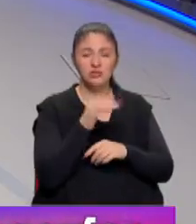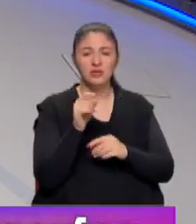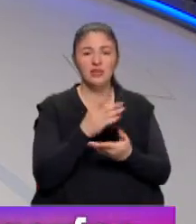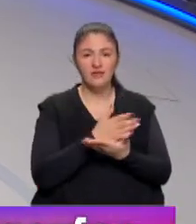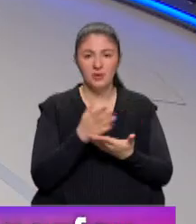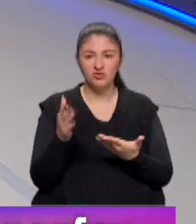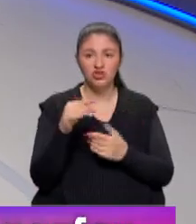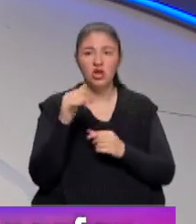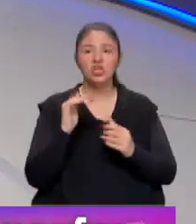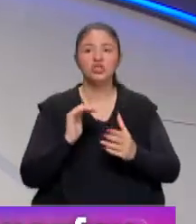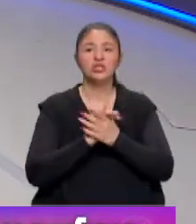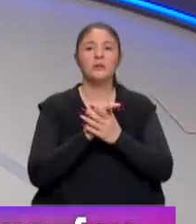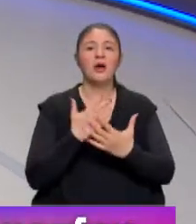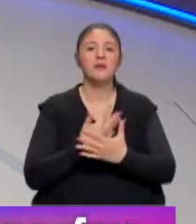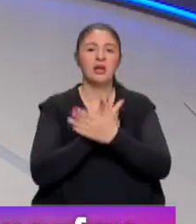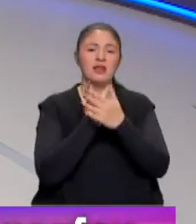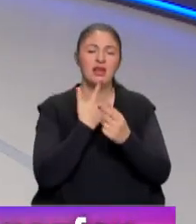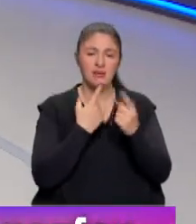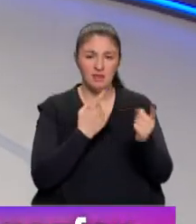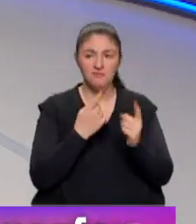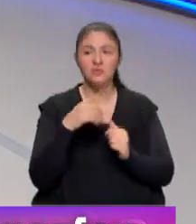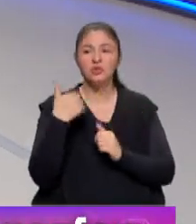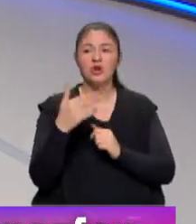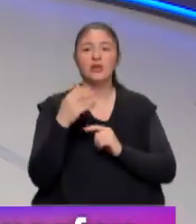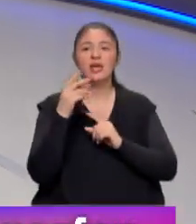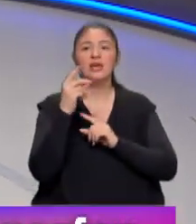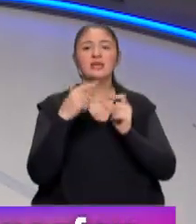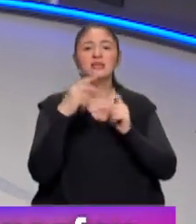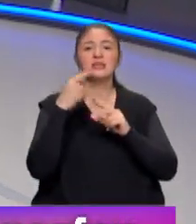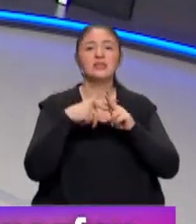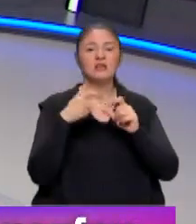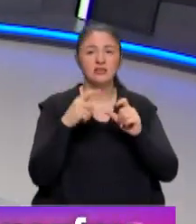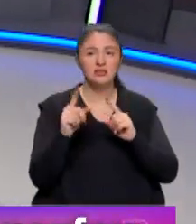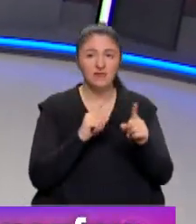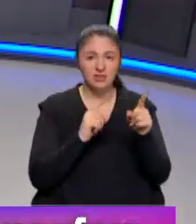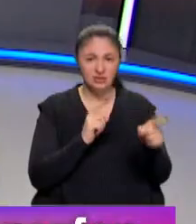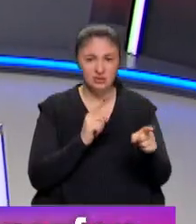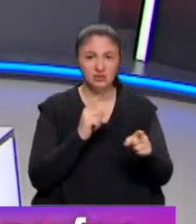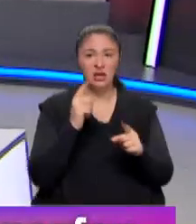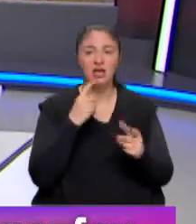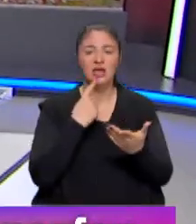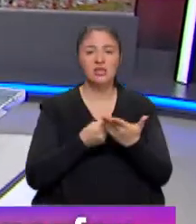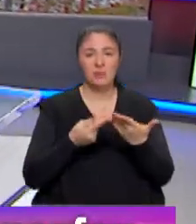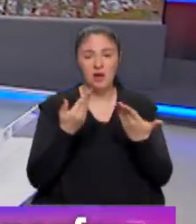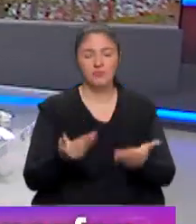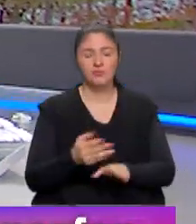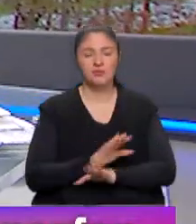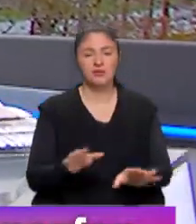devam edeceğiz. Şampiyon melekler diyelim. Sonra İSİAS davası. İSİAS davasında iddianame kabul